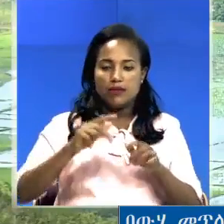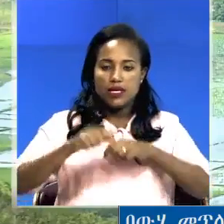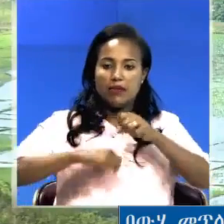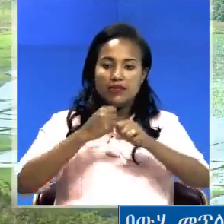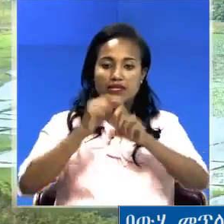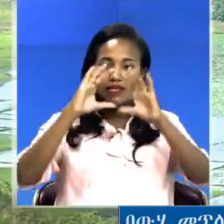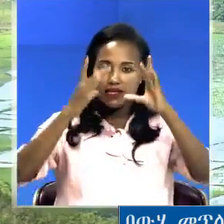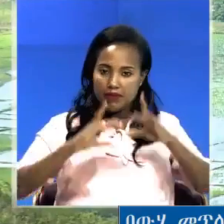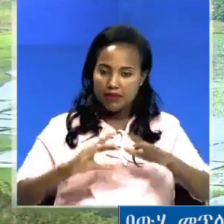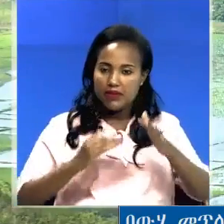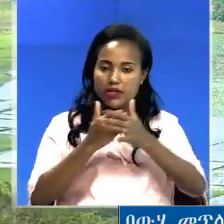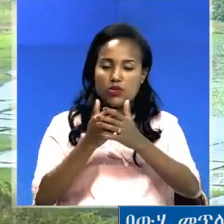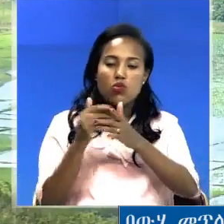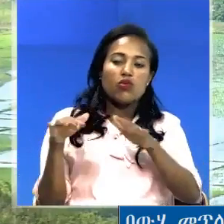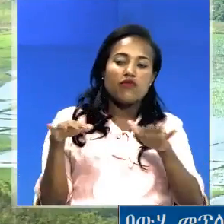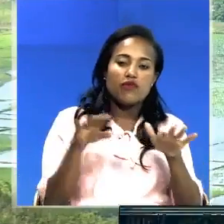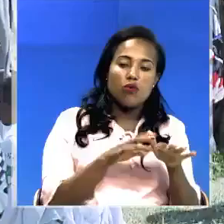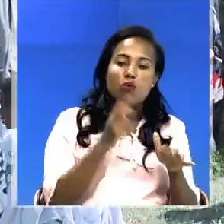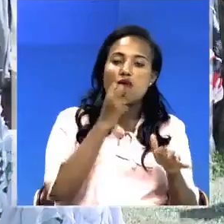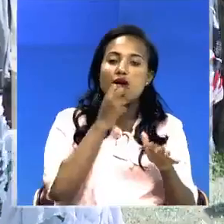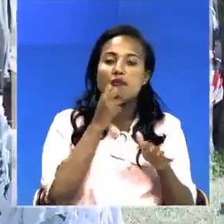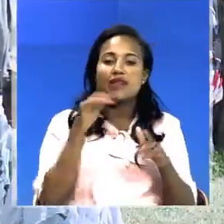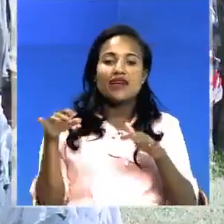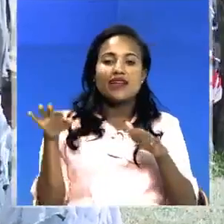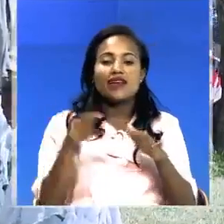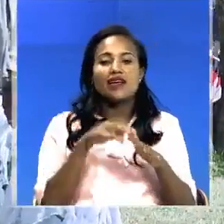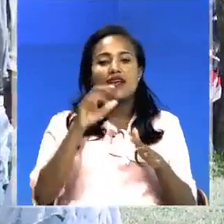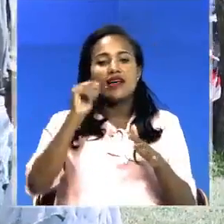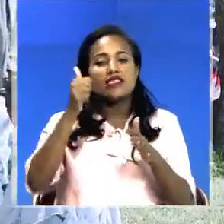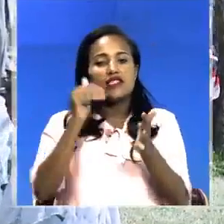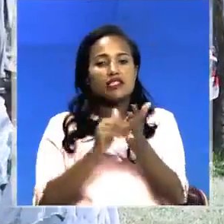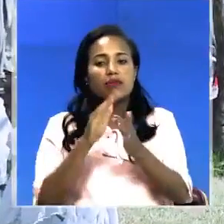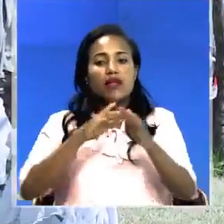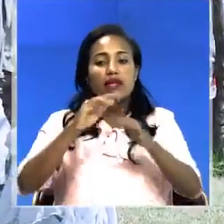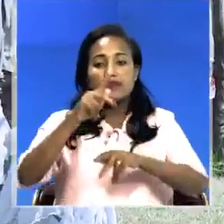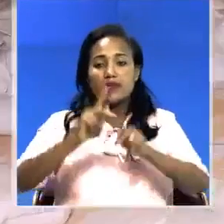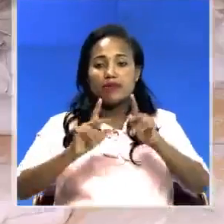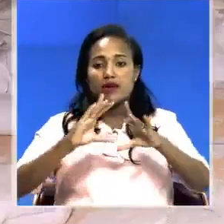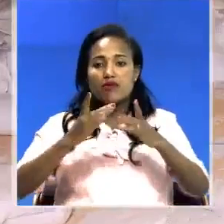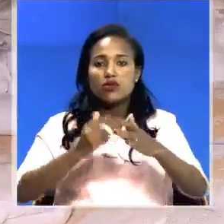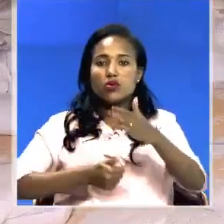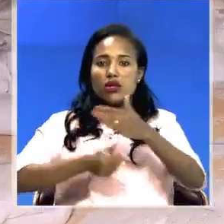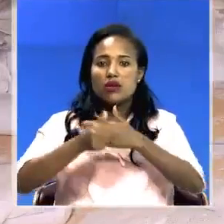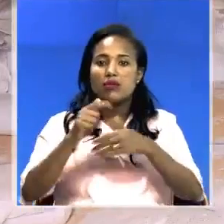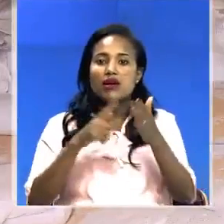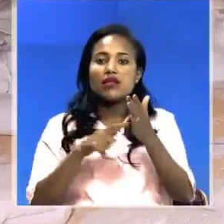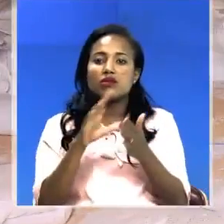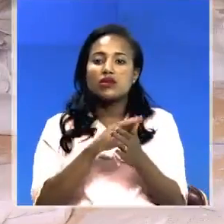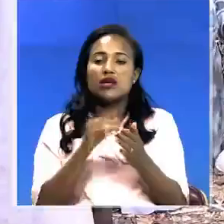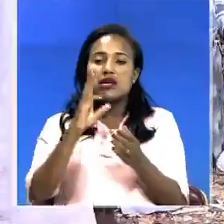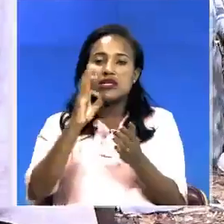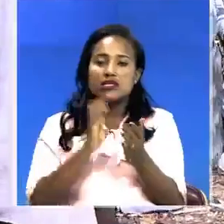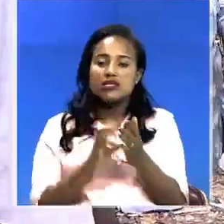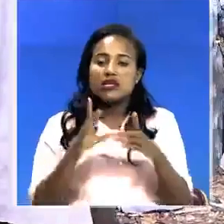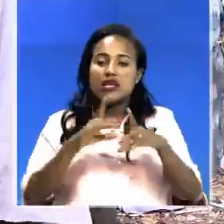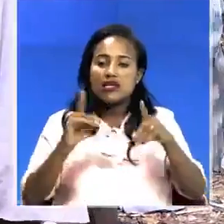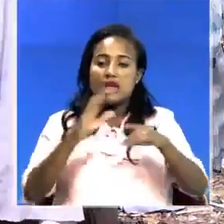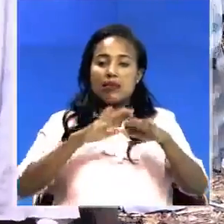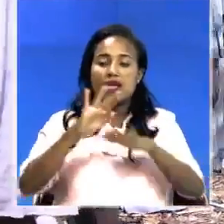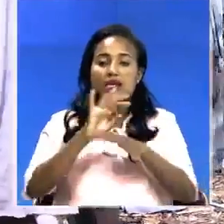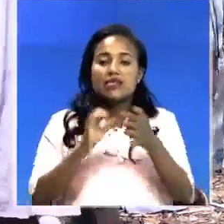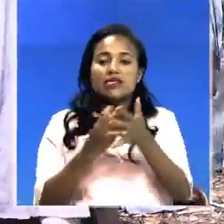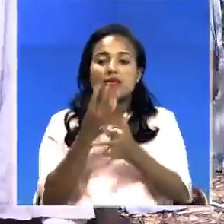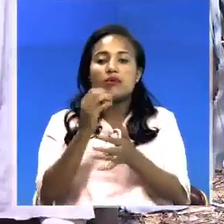በደረሰው የጎርፍና የውሃ መጥለቅለቅ አደጋ ከ10 ሺህ በላይ የህብረተሰብ ክፍሎች ለጉዳት መዳረጋቸውንና ከ6 ሺህ ሄክታር በላይ የሰብል ማሳ